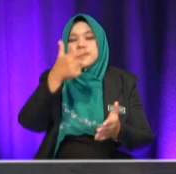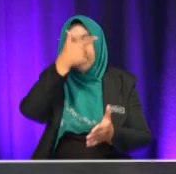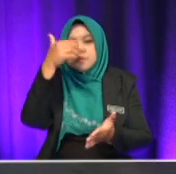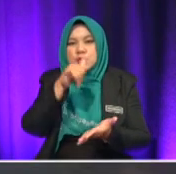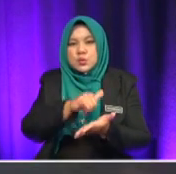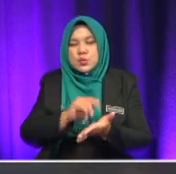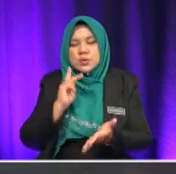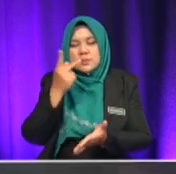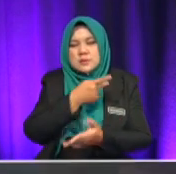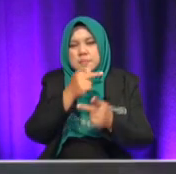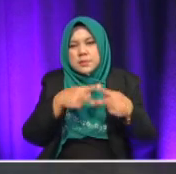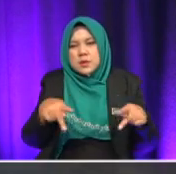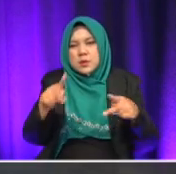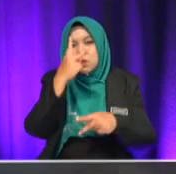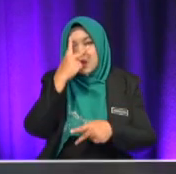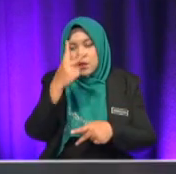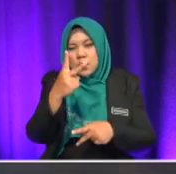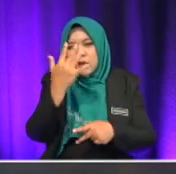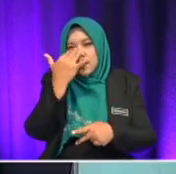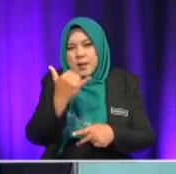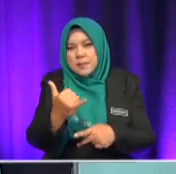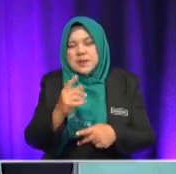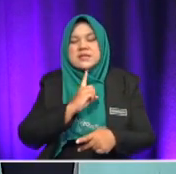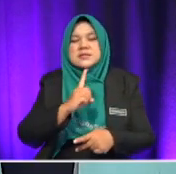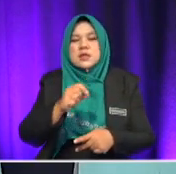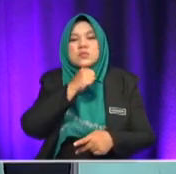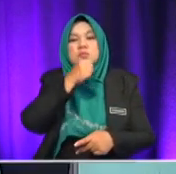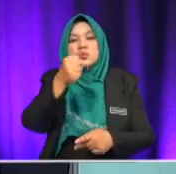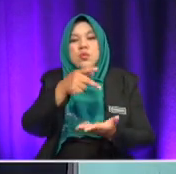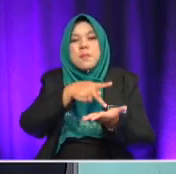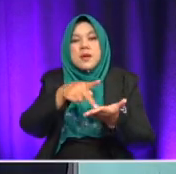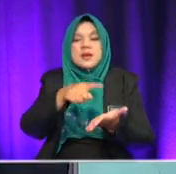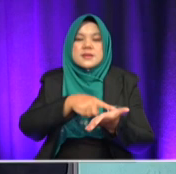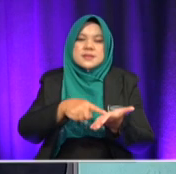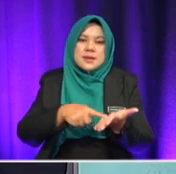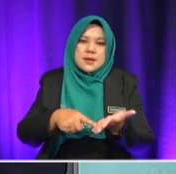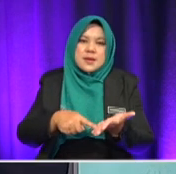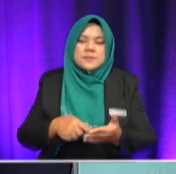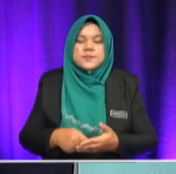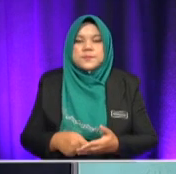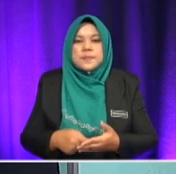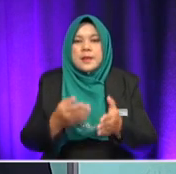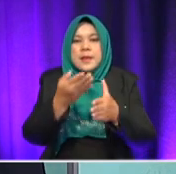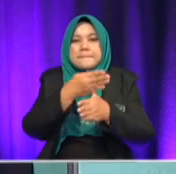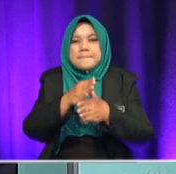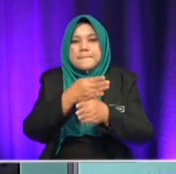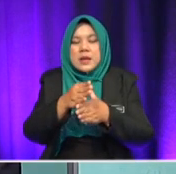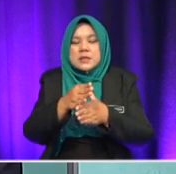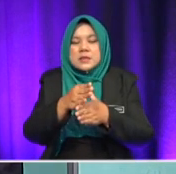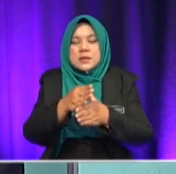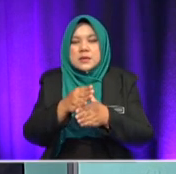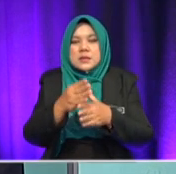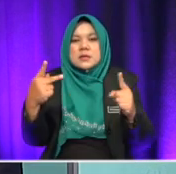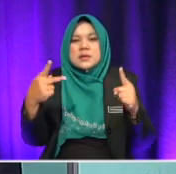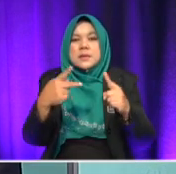itu ataupun hikmahnya pensyariatan zakat itu Oke jadi untuk itu kita akan bagikan kepada